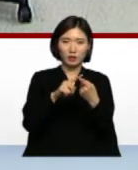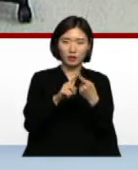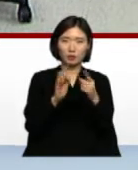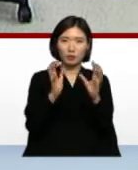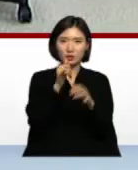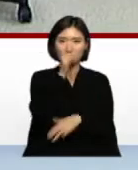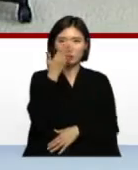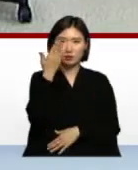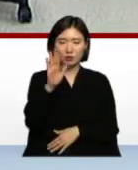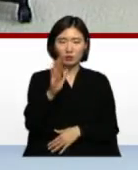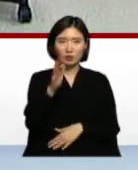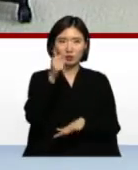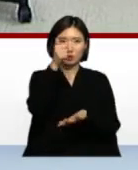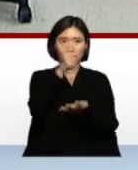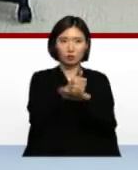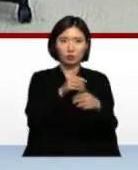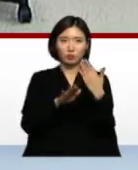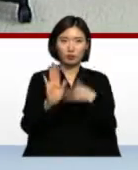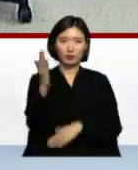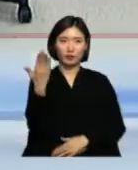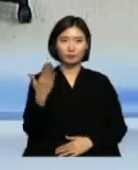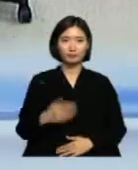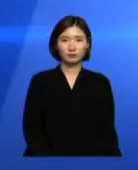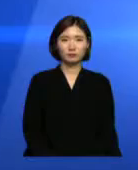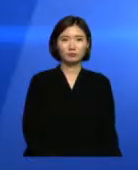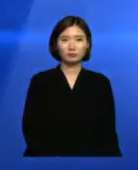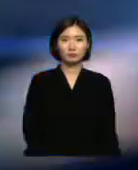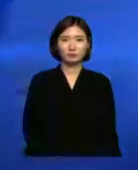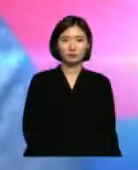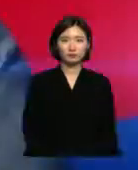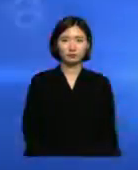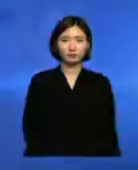열렸는데 결국 부결됐습니다. 천서영 기자입니다.